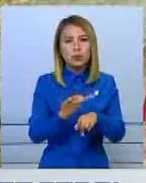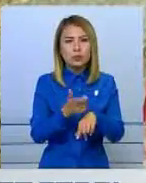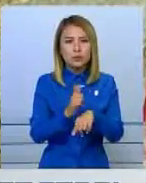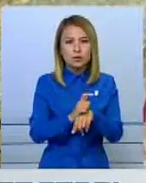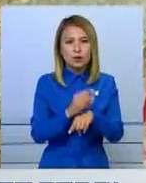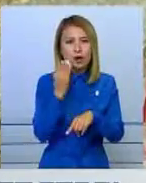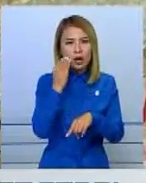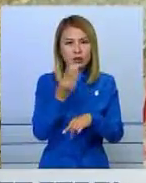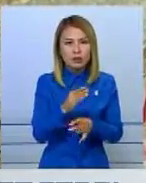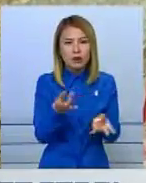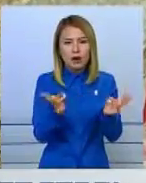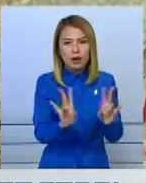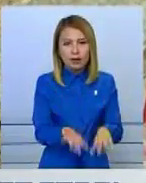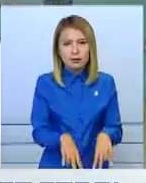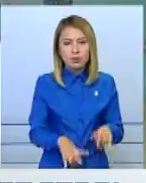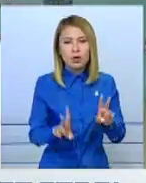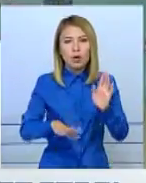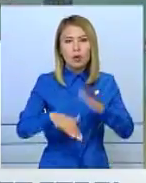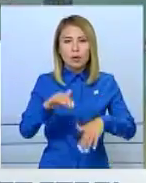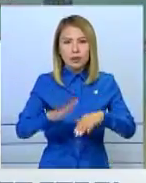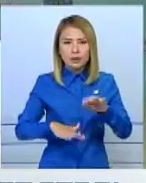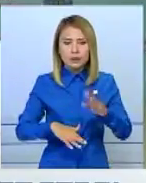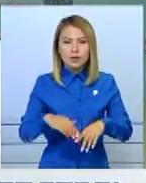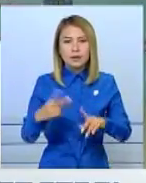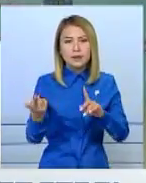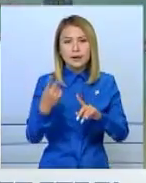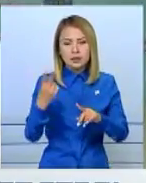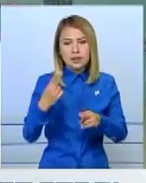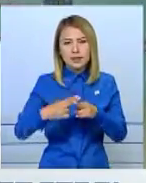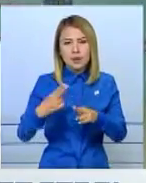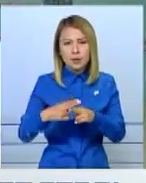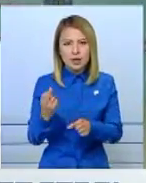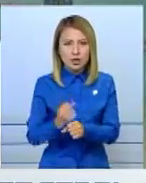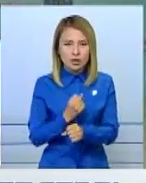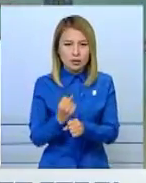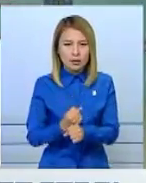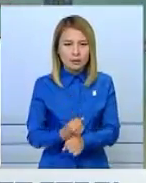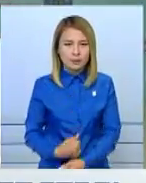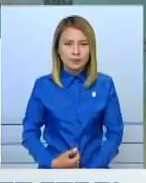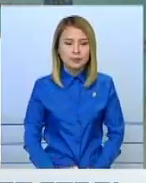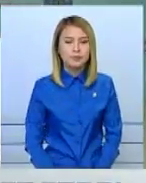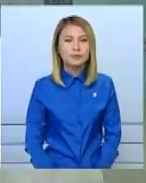сақталғаны, біреуіні қоладан жасалса, екіншісінің темірден жасалғандығы анықталып отыр.